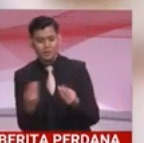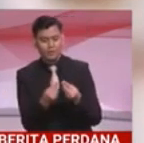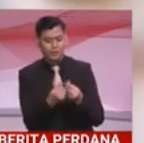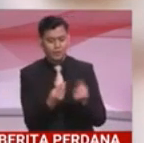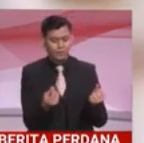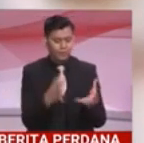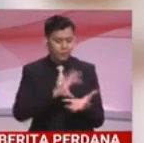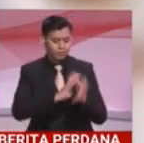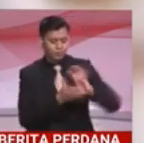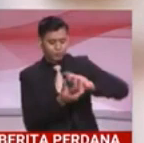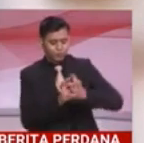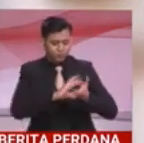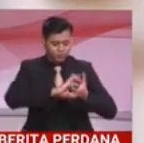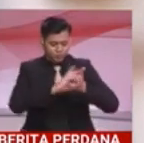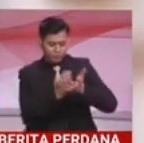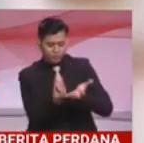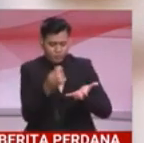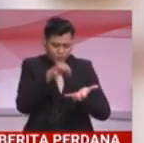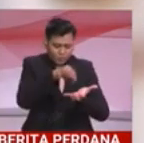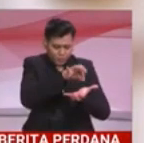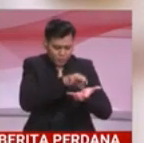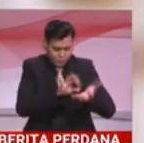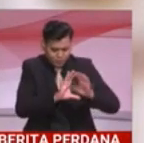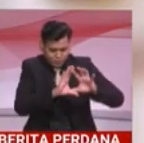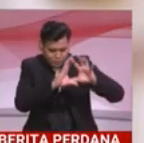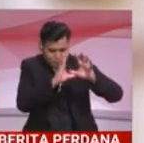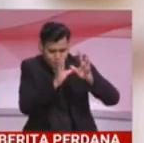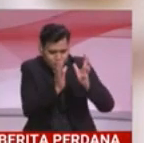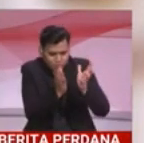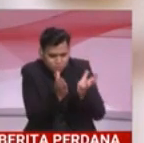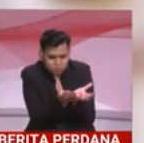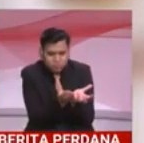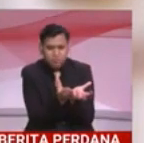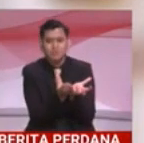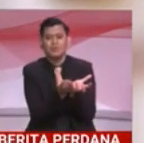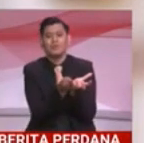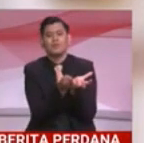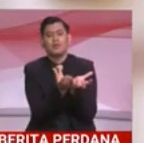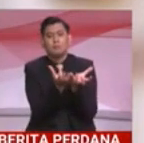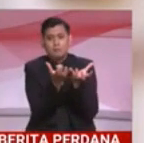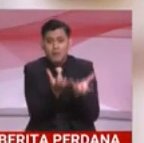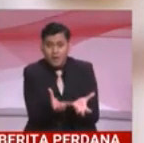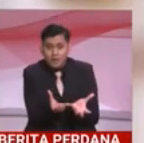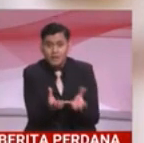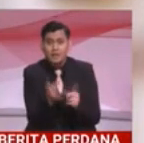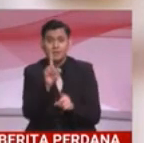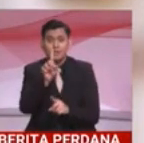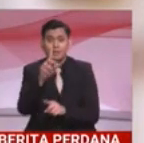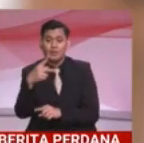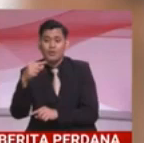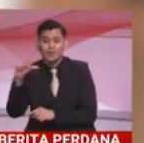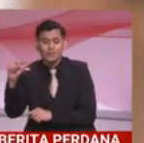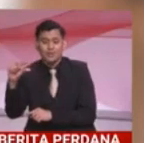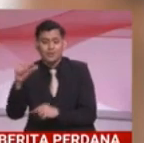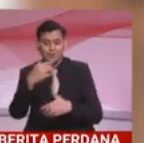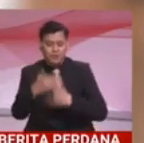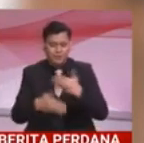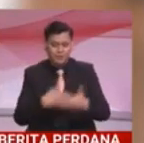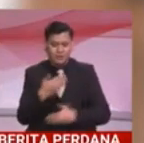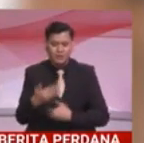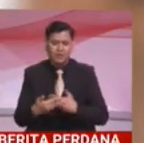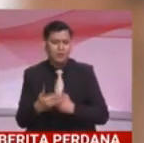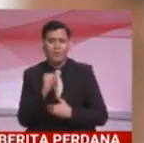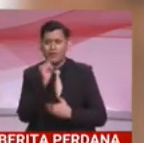tersebut digumpal dan dilekatkan sedikit demi sedikit hingga membentuk sebiji bola yang beratnya hampir 1 kilogram. Proses ini bukanlah mudah